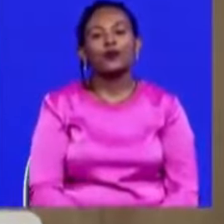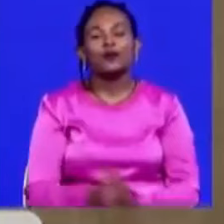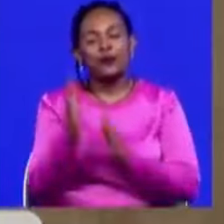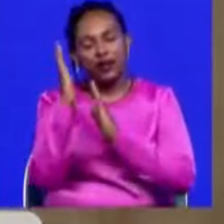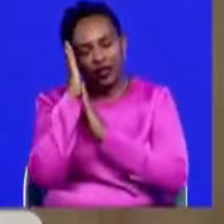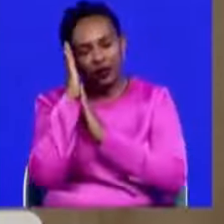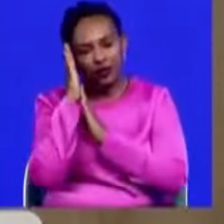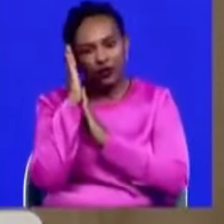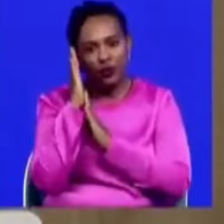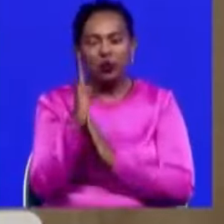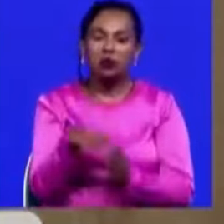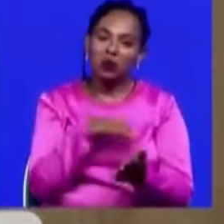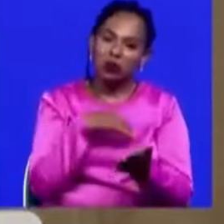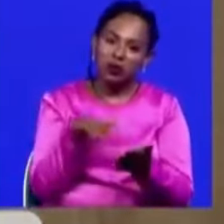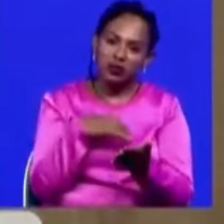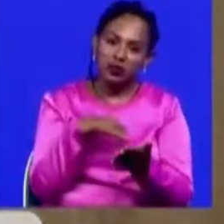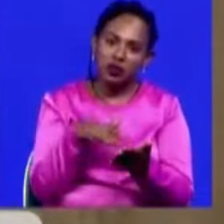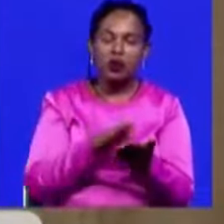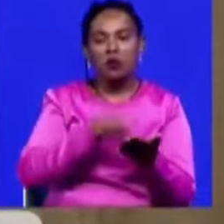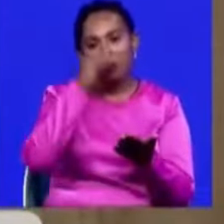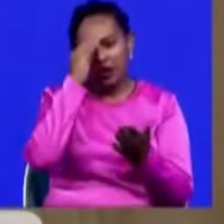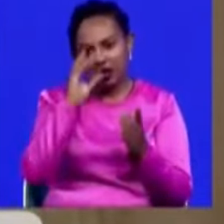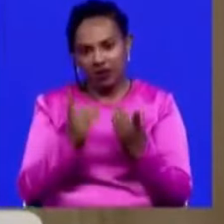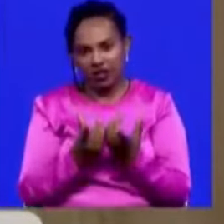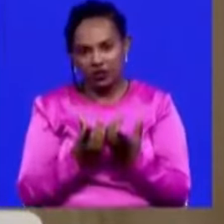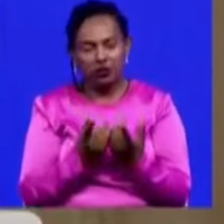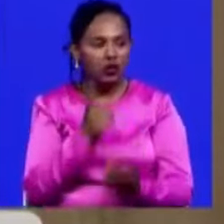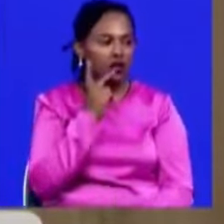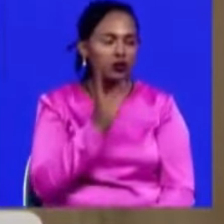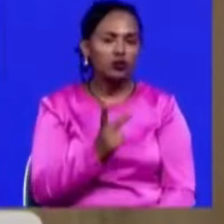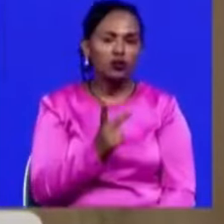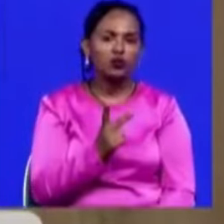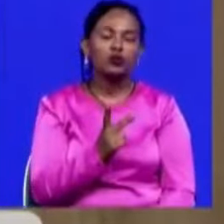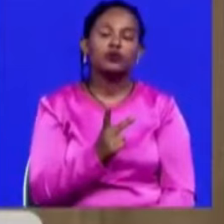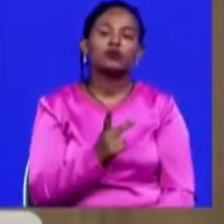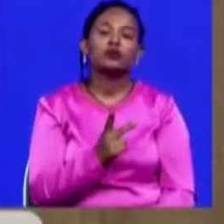ማደሪያቸው፣ ማንበቢያቸው፣ መማሪያ ክፍላቸው እንዳያችሁት ነው።